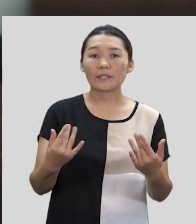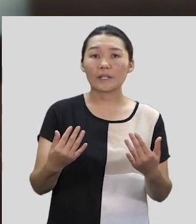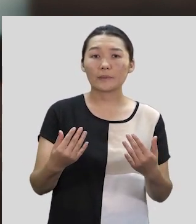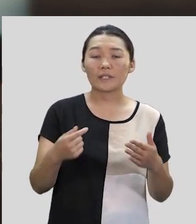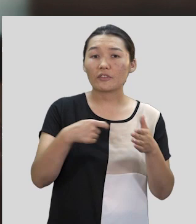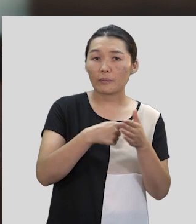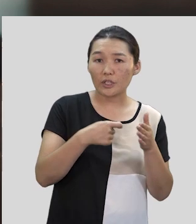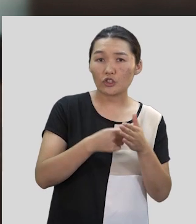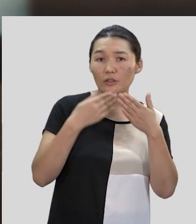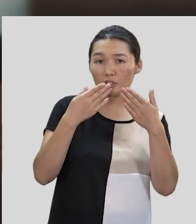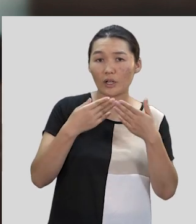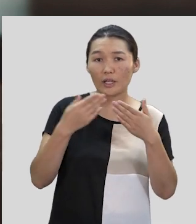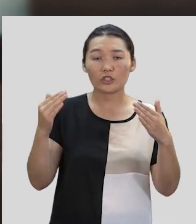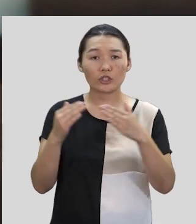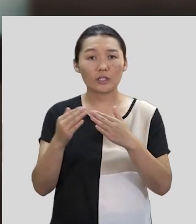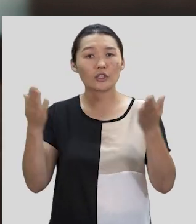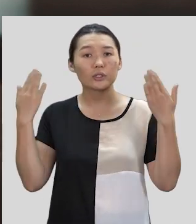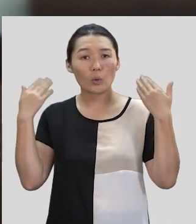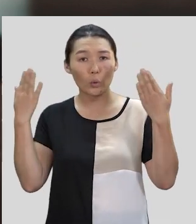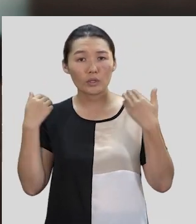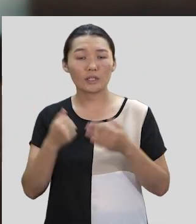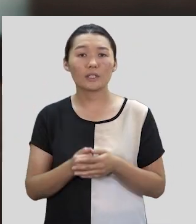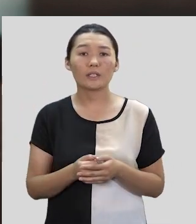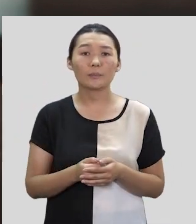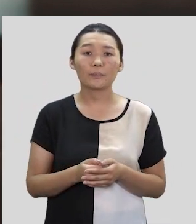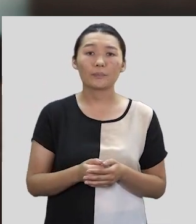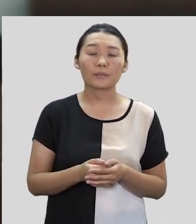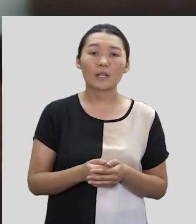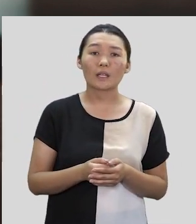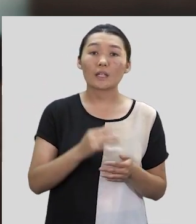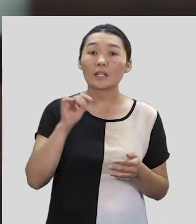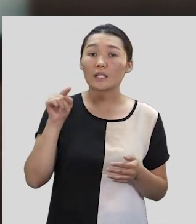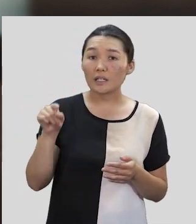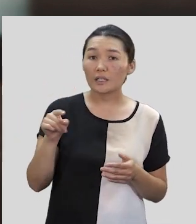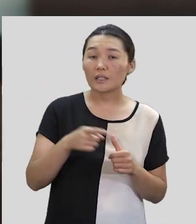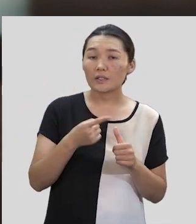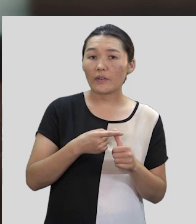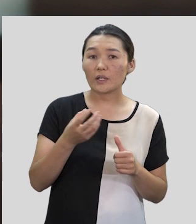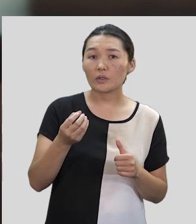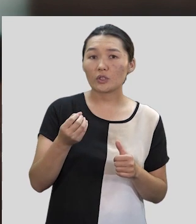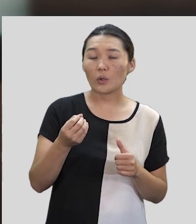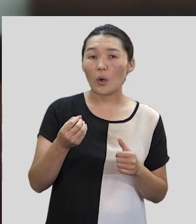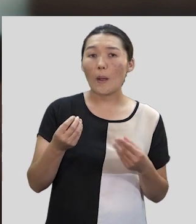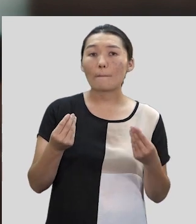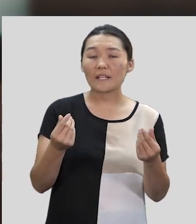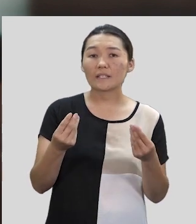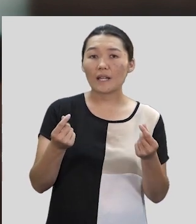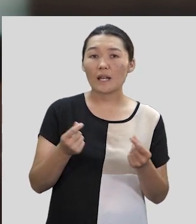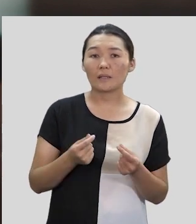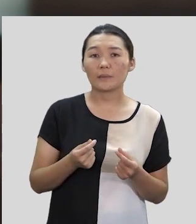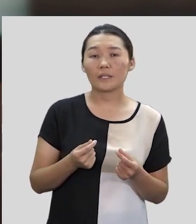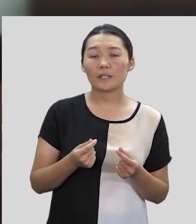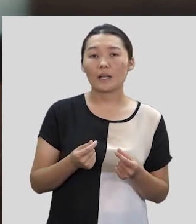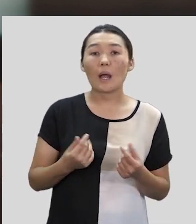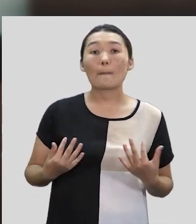жилище отдыхе и их называют еще материальными то есть